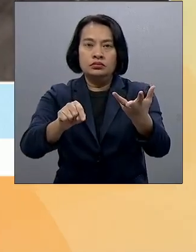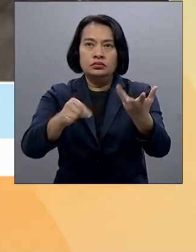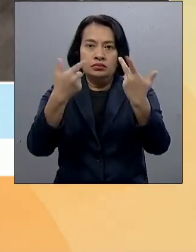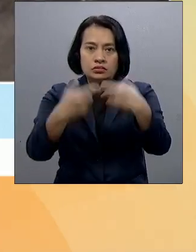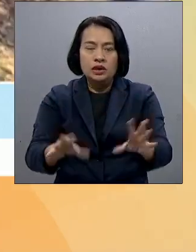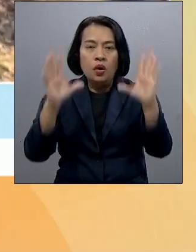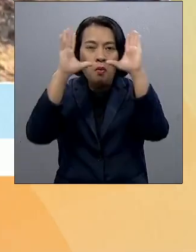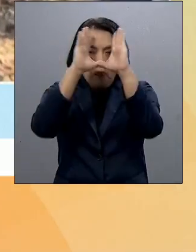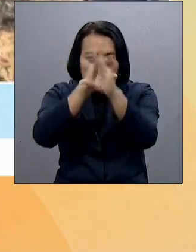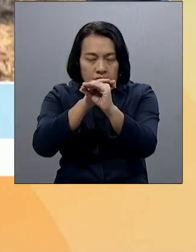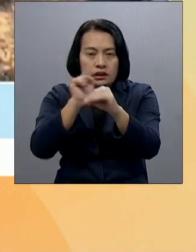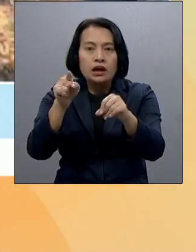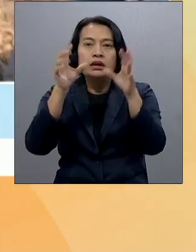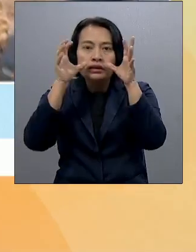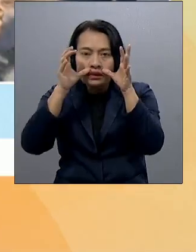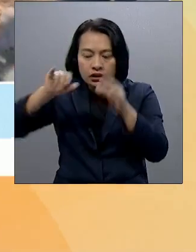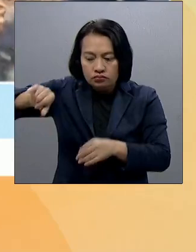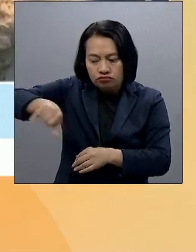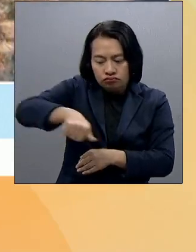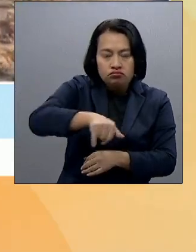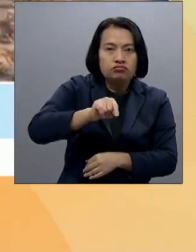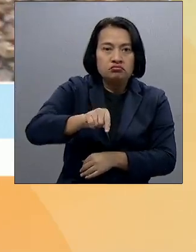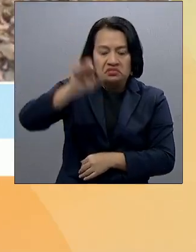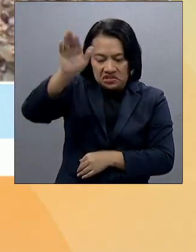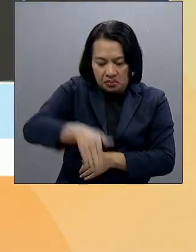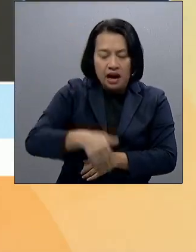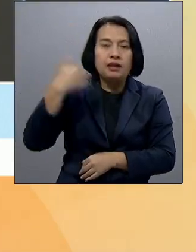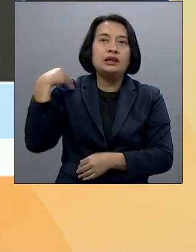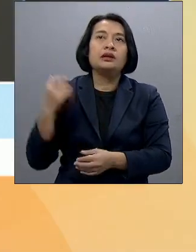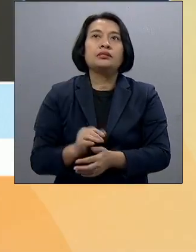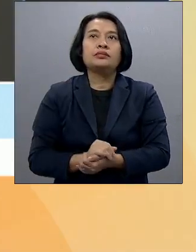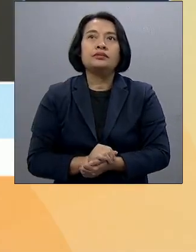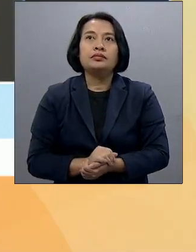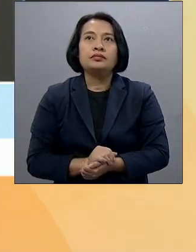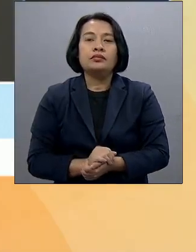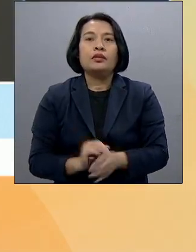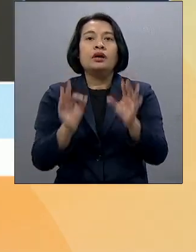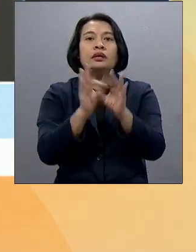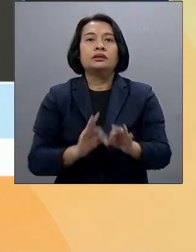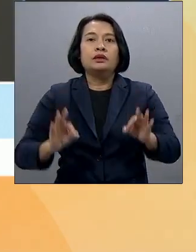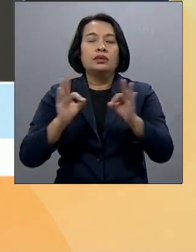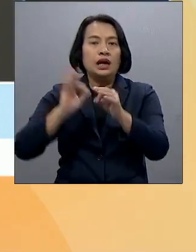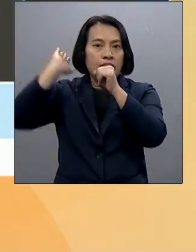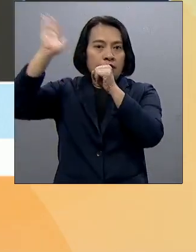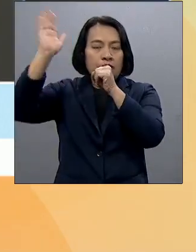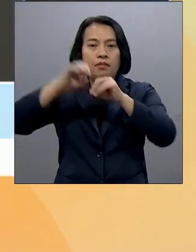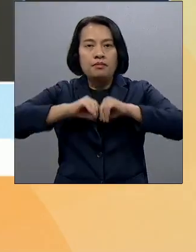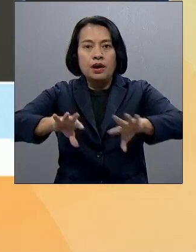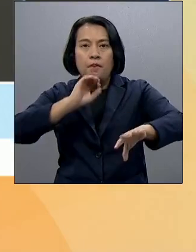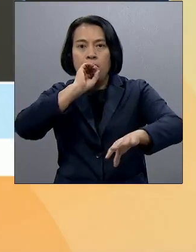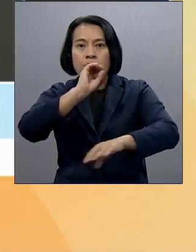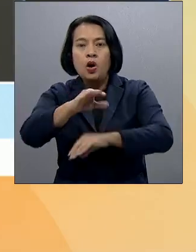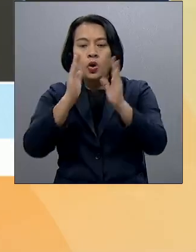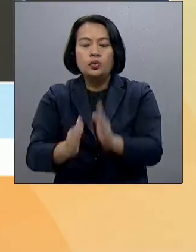ออกมาหากินช่วงกลางคืนนะครับ ค่ะเพื่อความไม่ประมาทก็คือประชาสัมพันธ์บอกกล่าวนักท่องเที่ยวแต่ว่ายัง